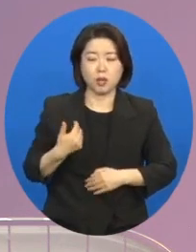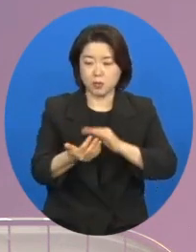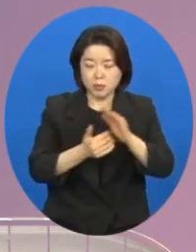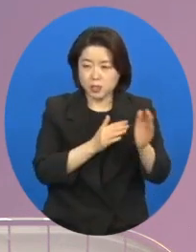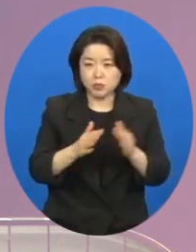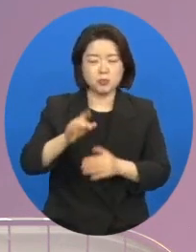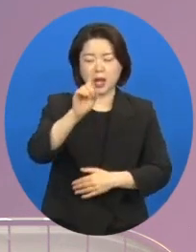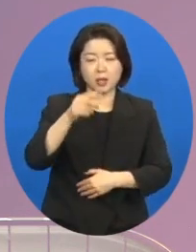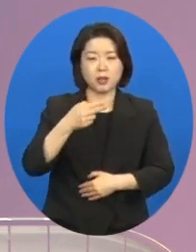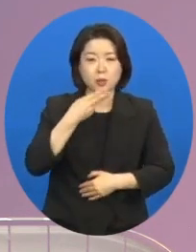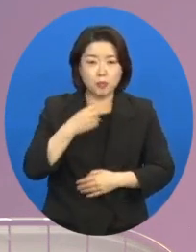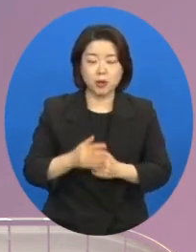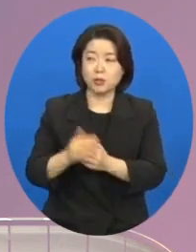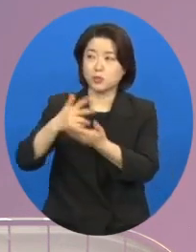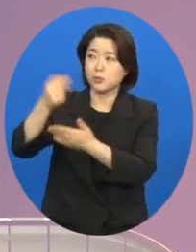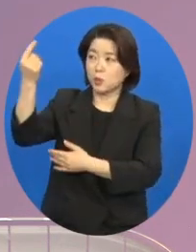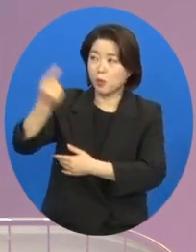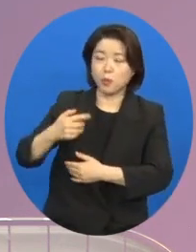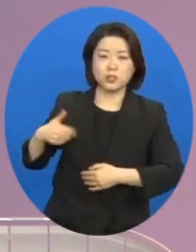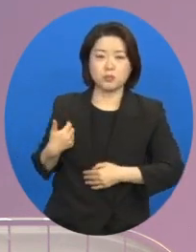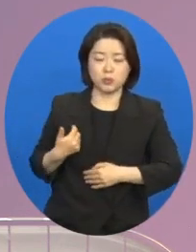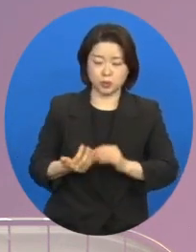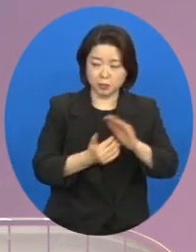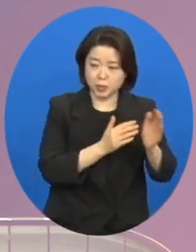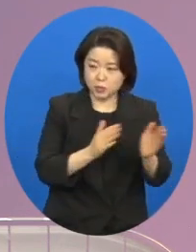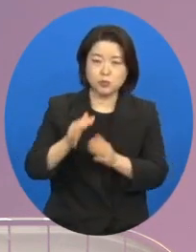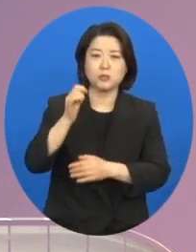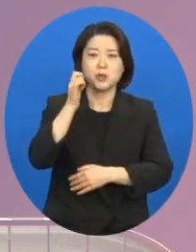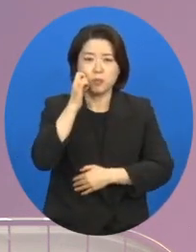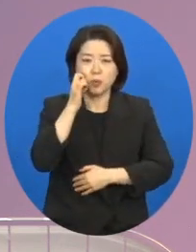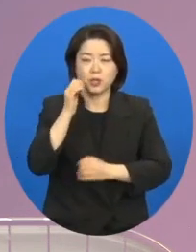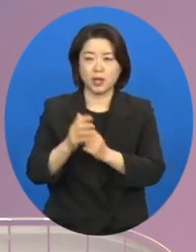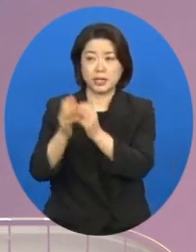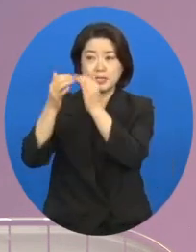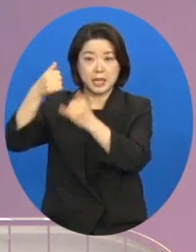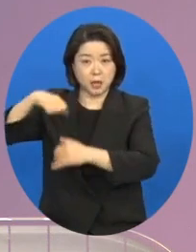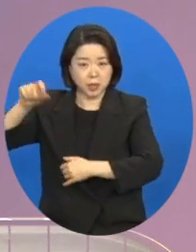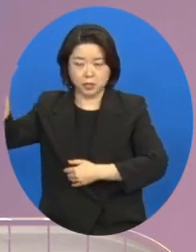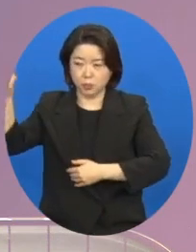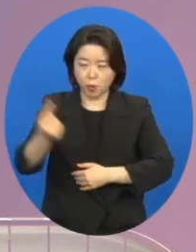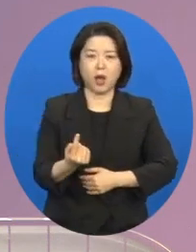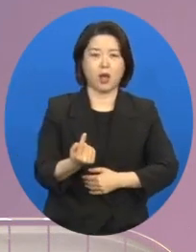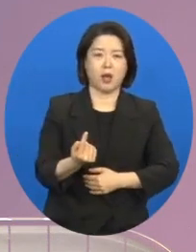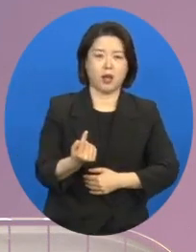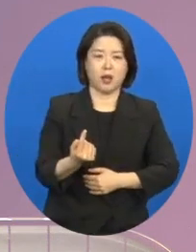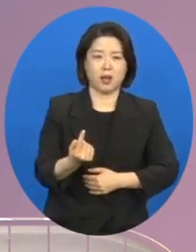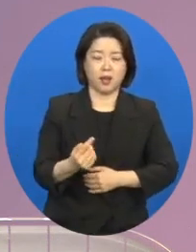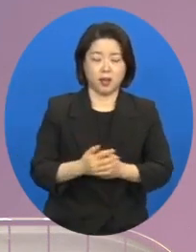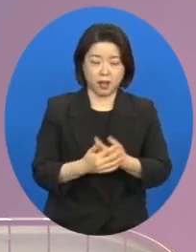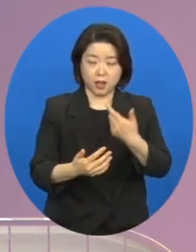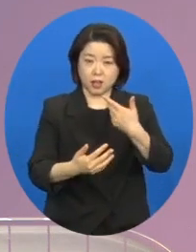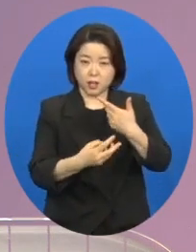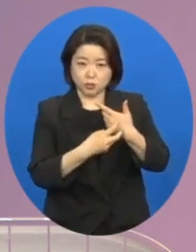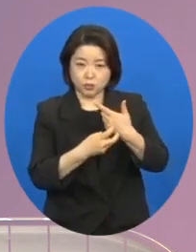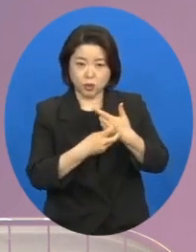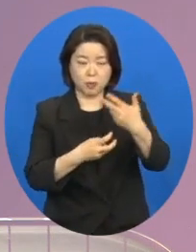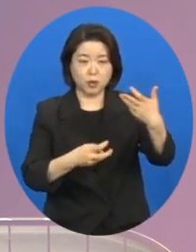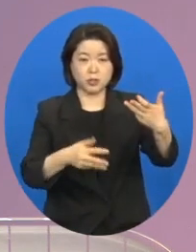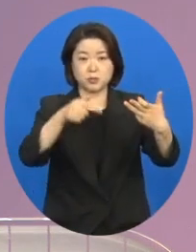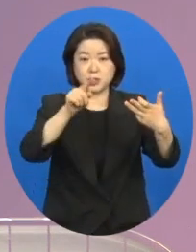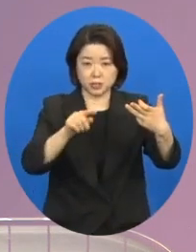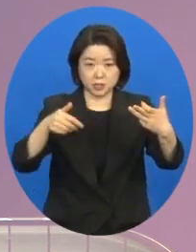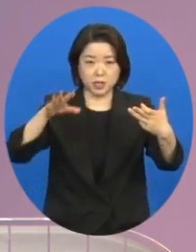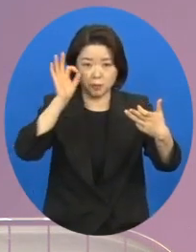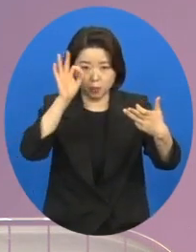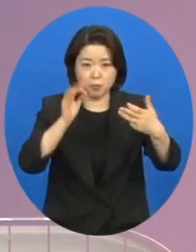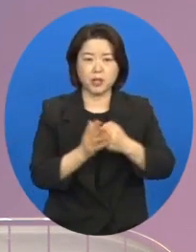주님의 오심을 알지 못하고 준비하지 못한 채 인자가 오신다는 것이죠. 누가복음 17장에도 롯 시대에도 그와